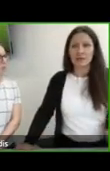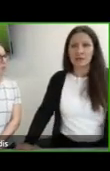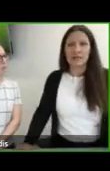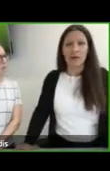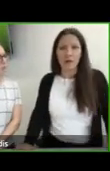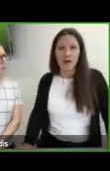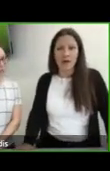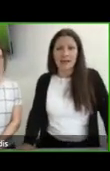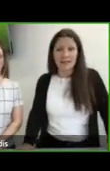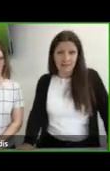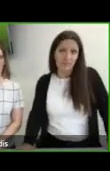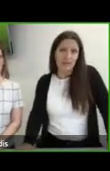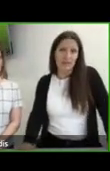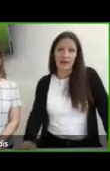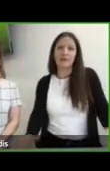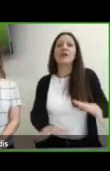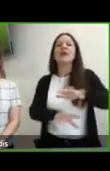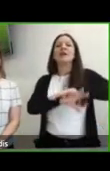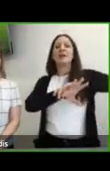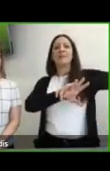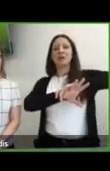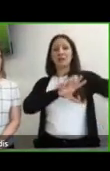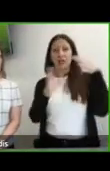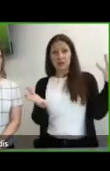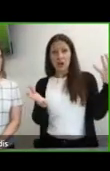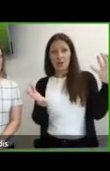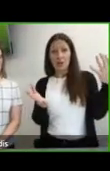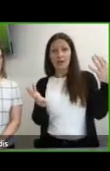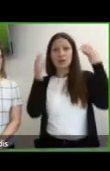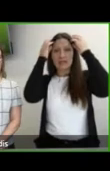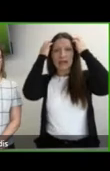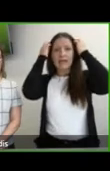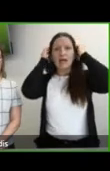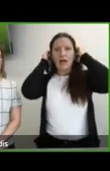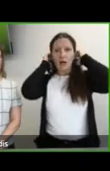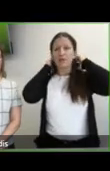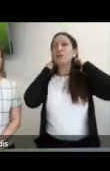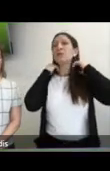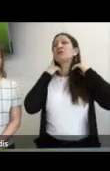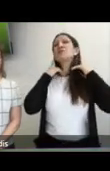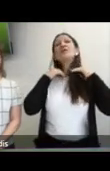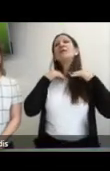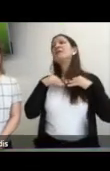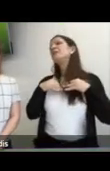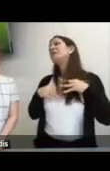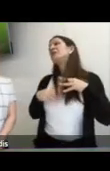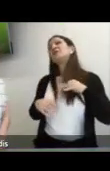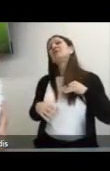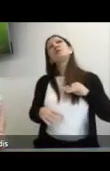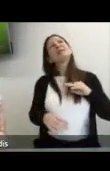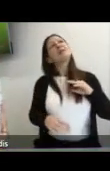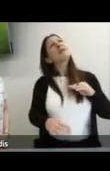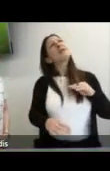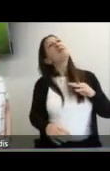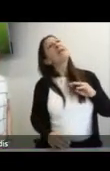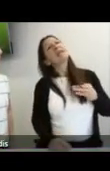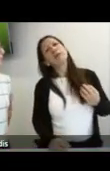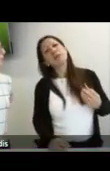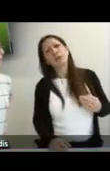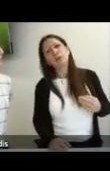des études qui l'ont... bref, il y a des chercheurs qui ont étudié au-dessus de 60